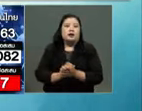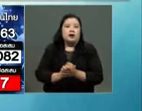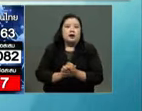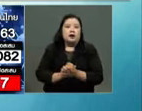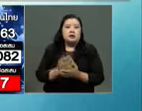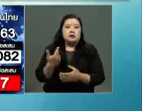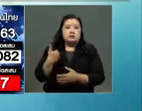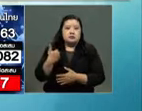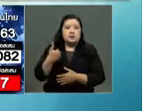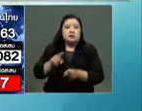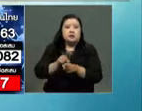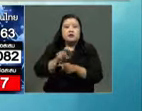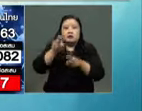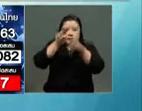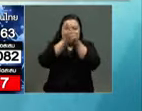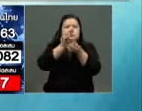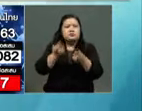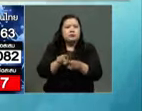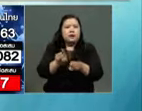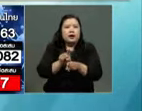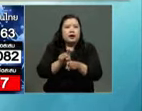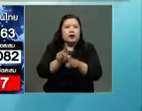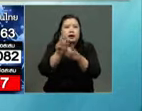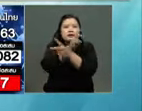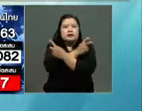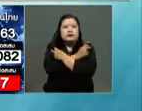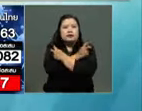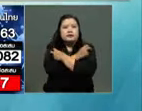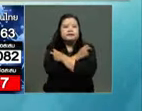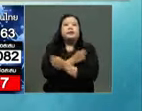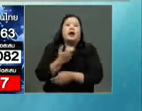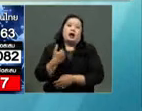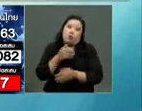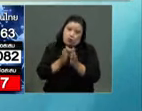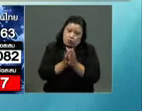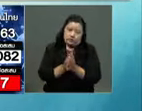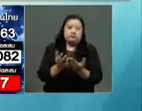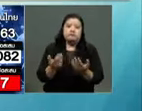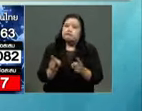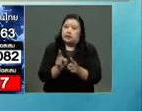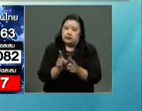นะครับครูเวทอินโดนีเซียอียิปต์รู้แล้วแต่ก็2 3หลักถึง 4